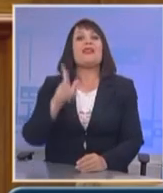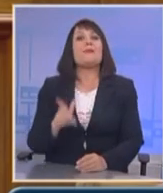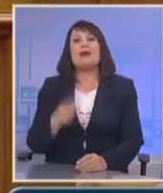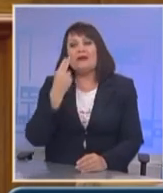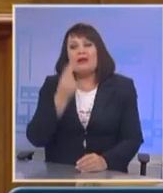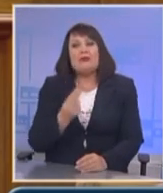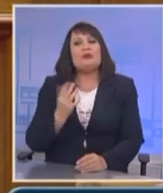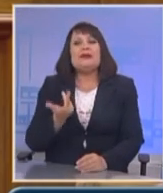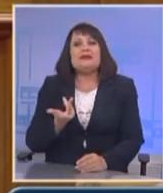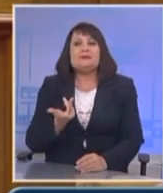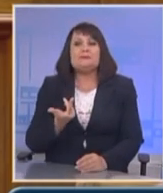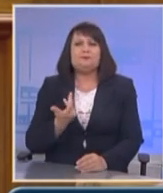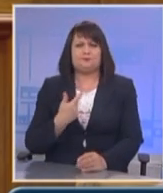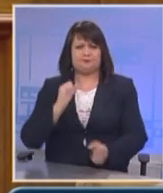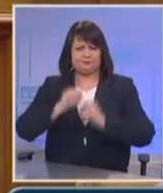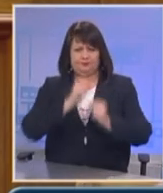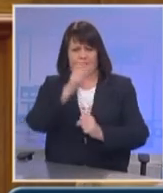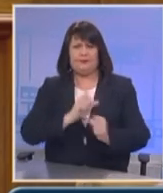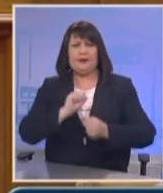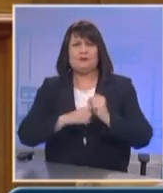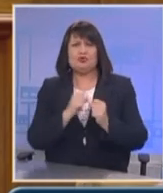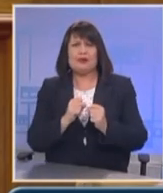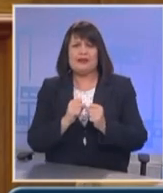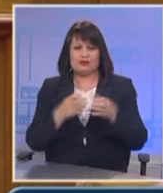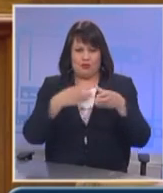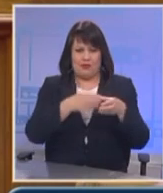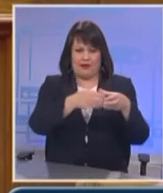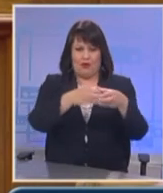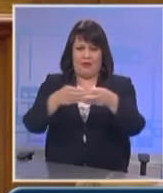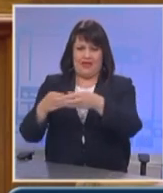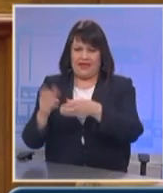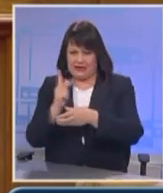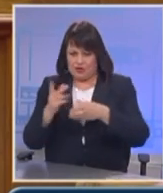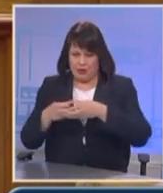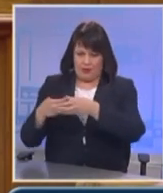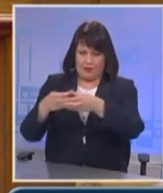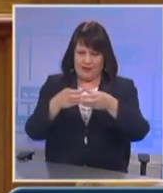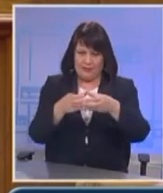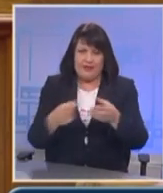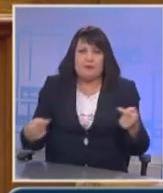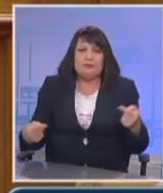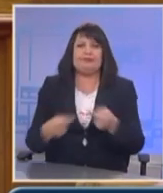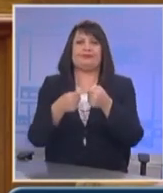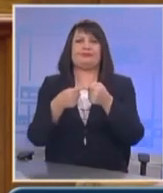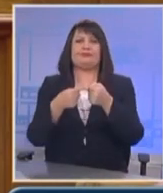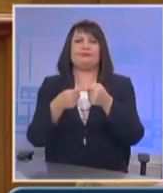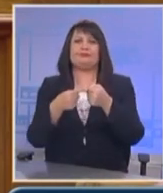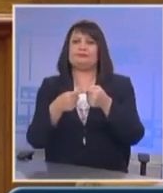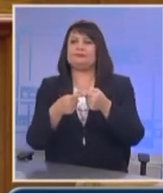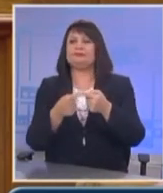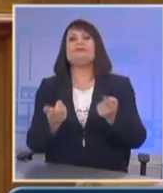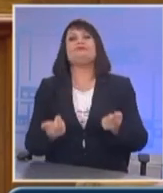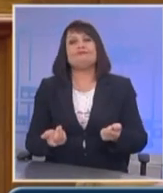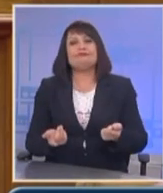μας είναι ότι προσπαθείτε να βάλετε τη μία κοινωνική ομάδα απέναντι στην άλλη για να μην ασχολείται κανείς με